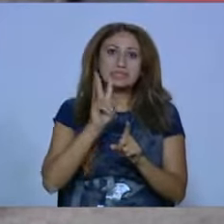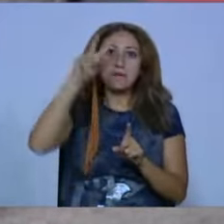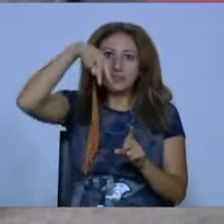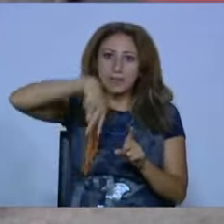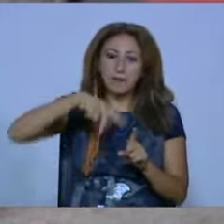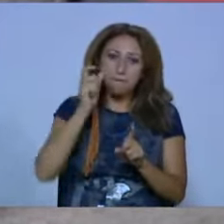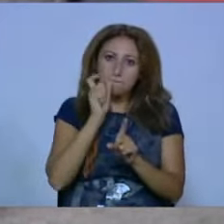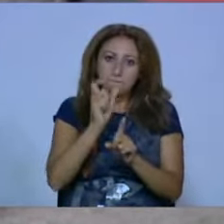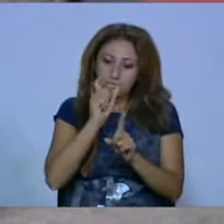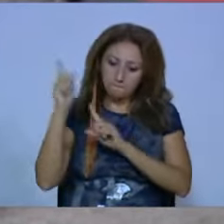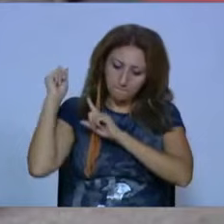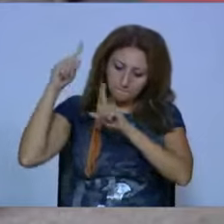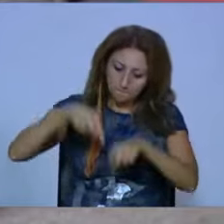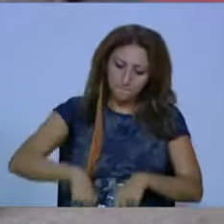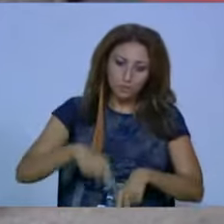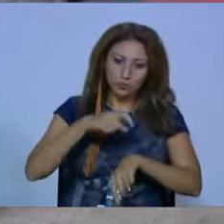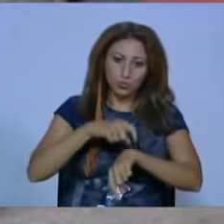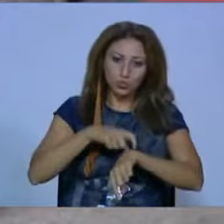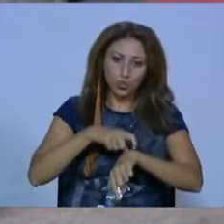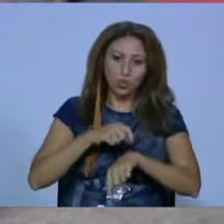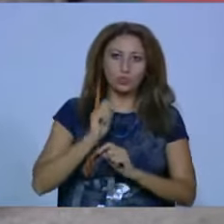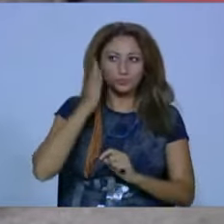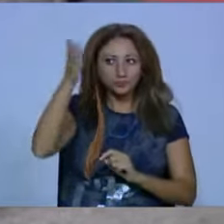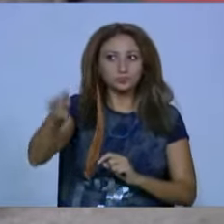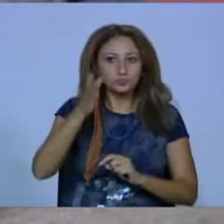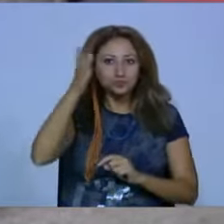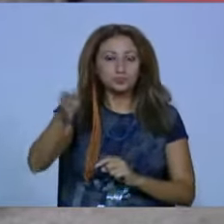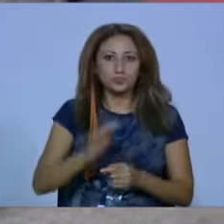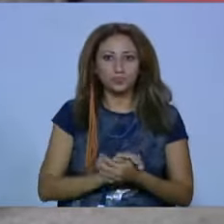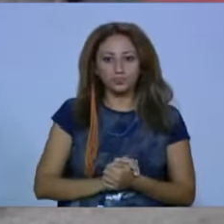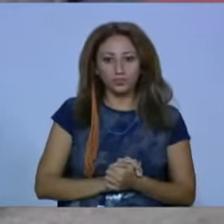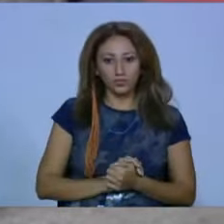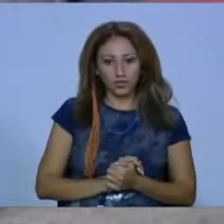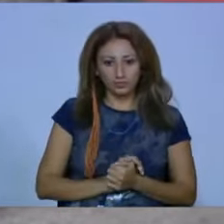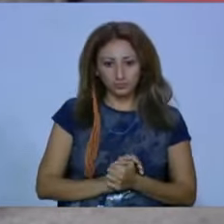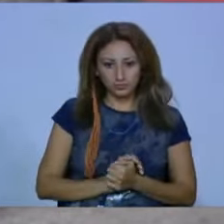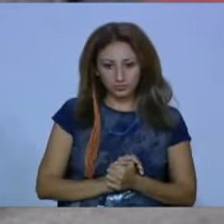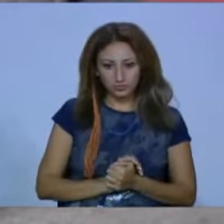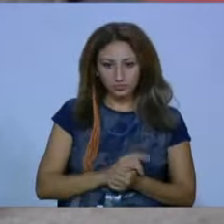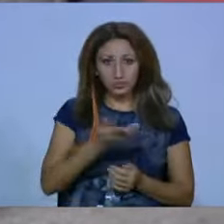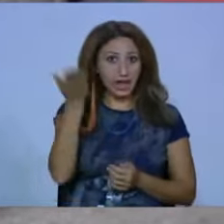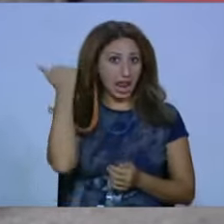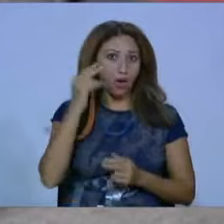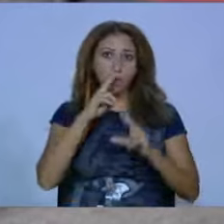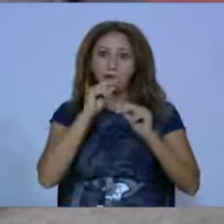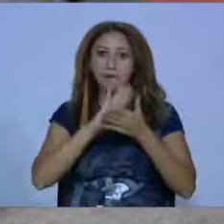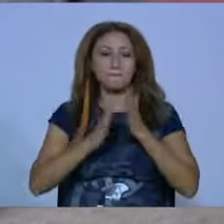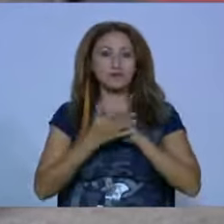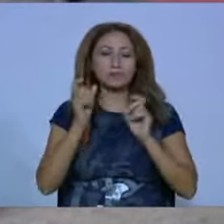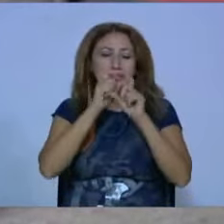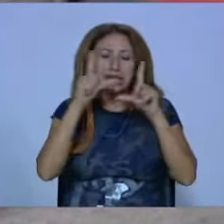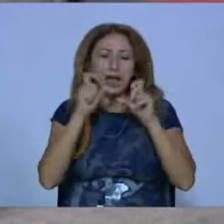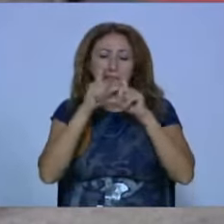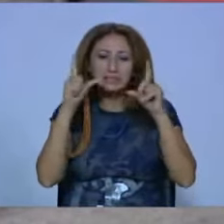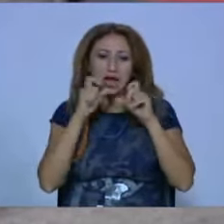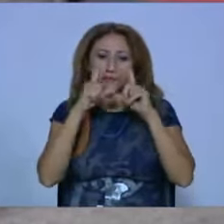7-8 سنين لحد النهارده احنا بنتابع معاه. شوف لما يعني ما كانتش بتتكلم، كانت بتصرخ، ما